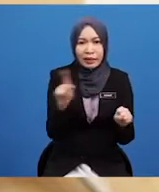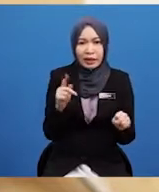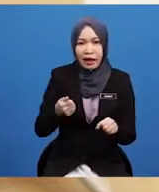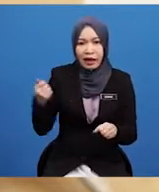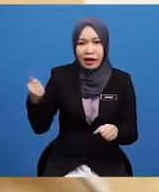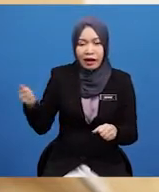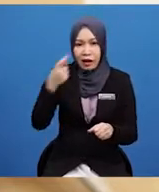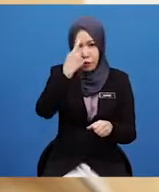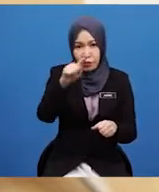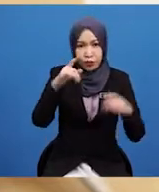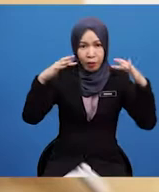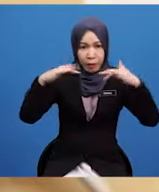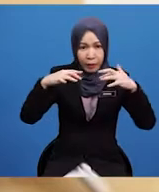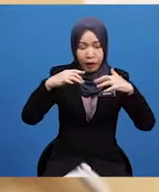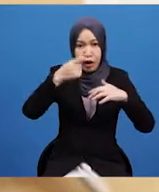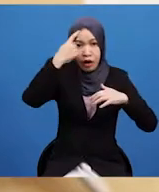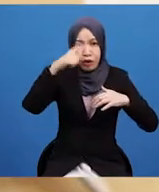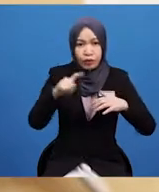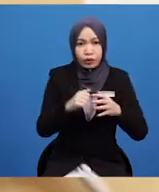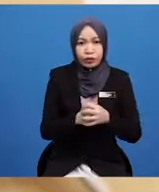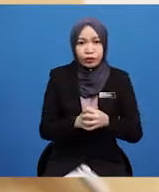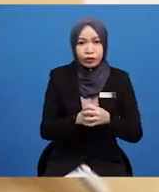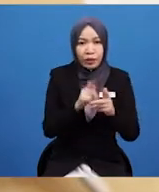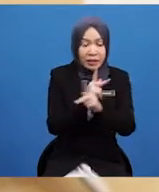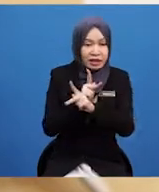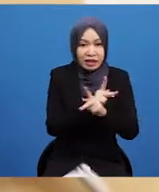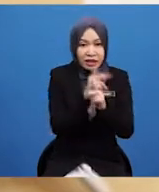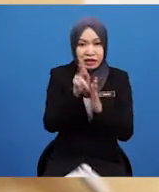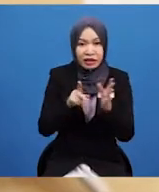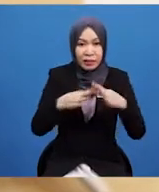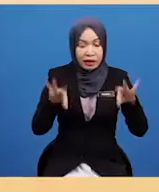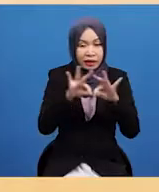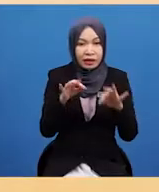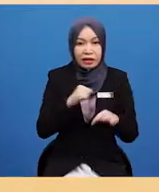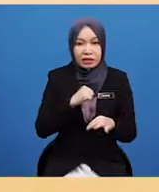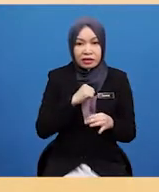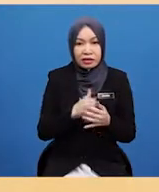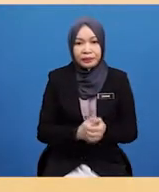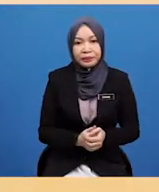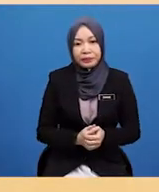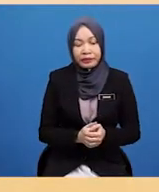bersedia berperang bagi mempertahankan kepentingan masing-masing.